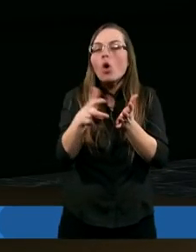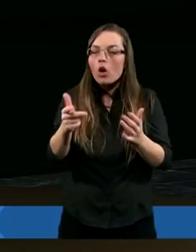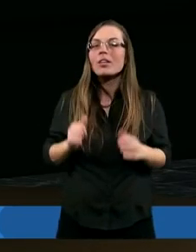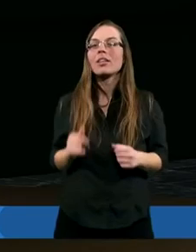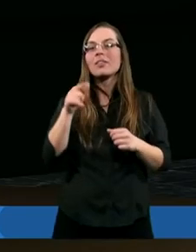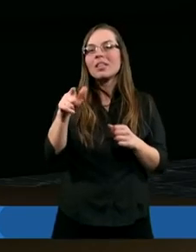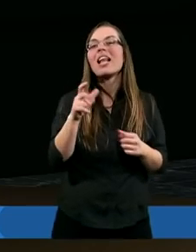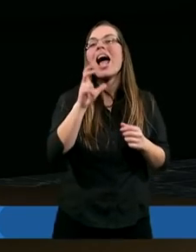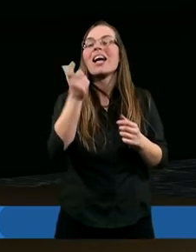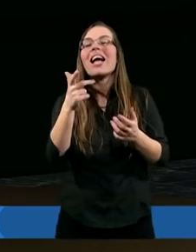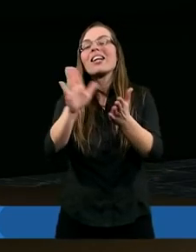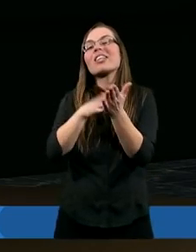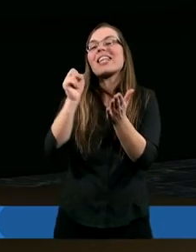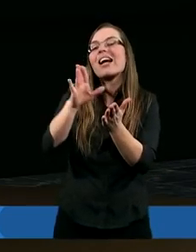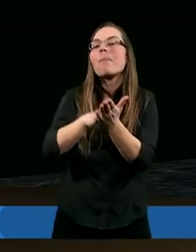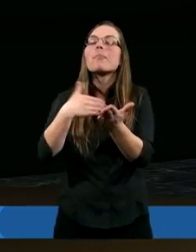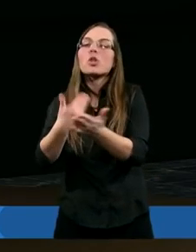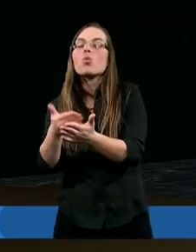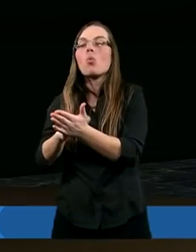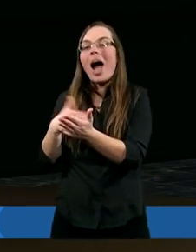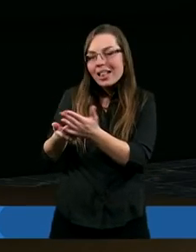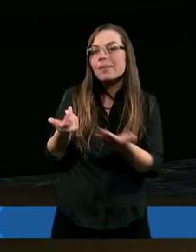wydobyć na pierwszy plan.